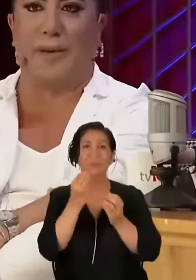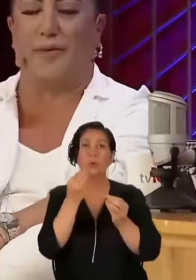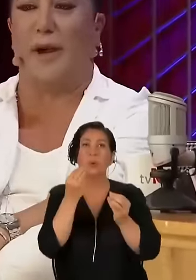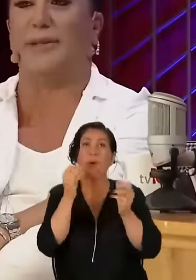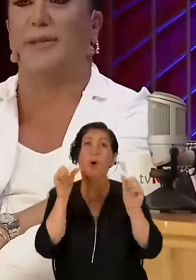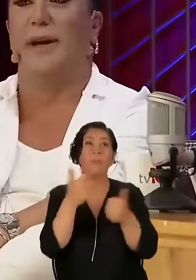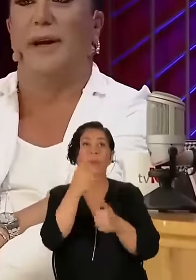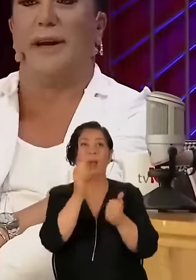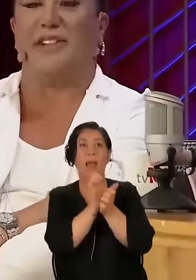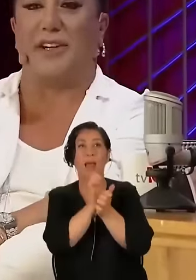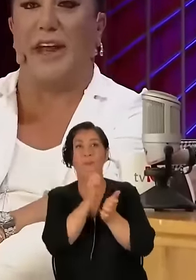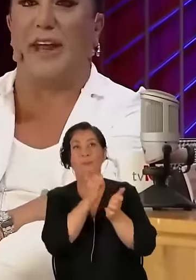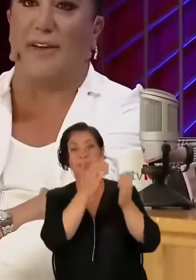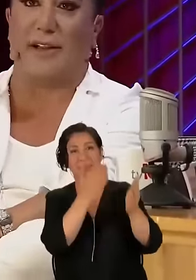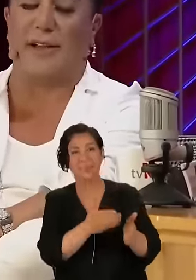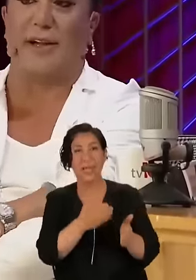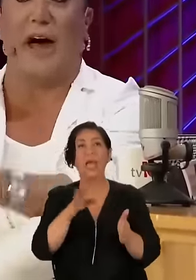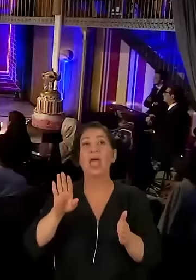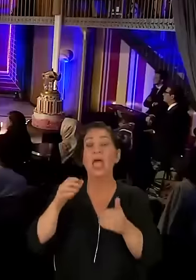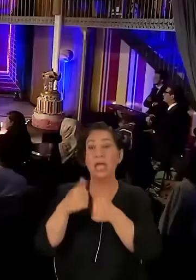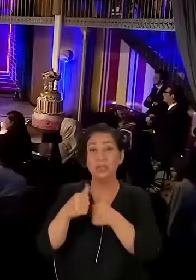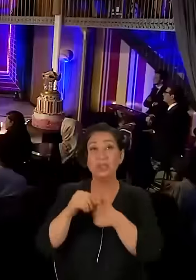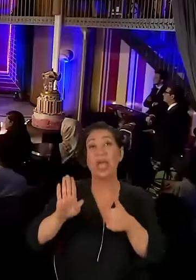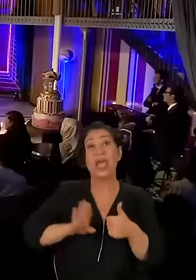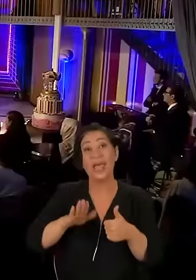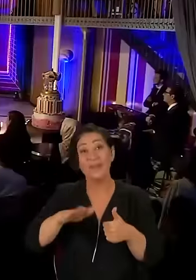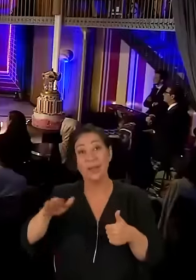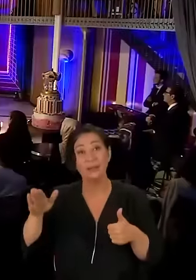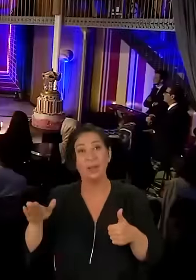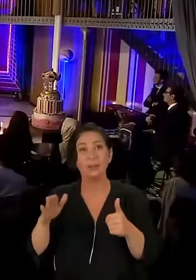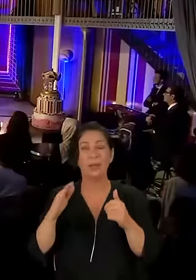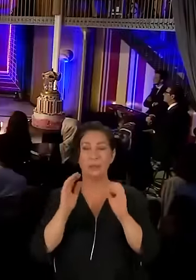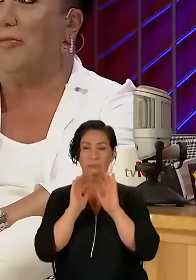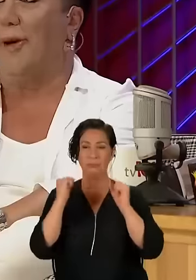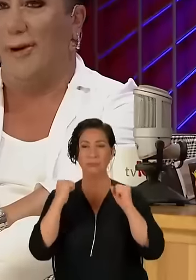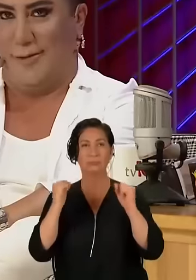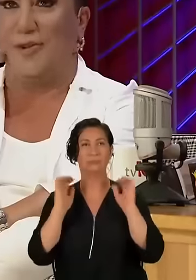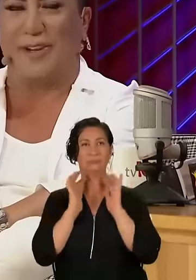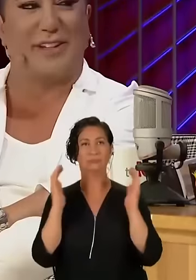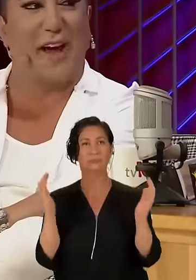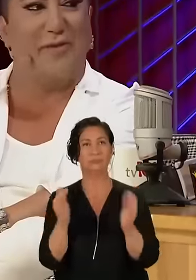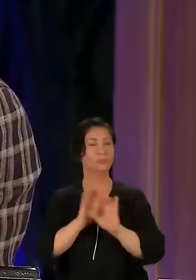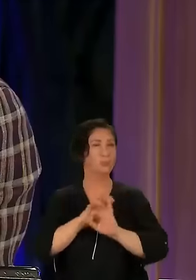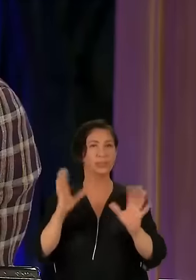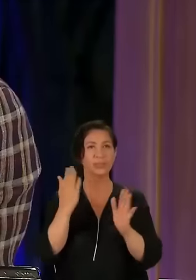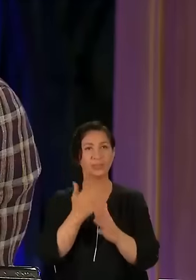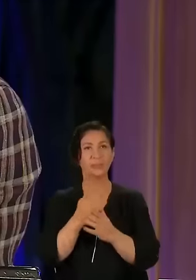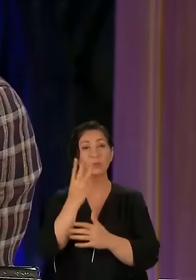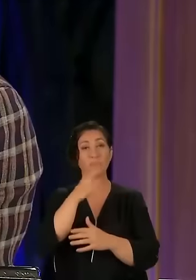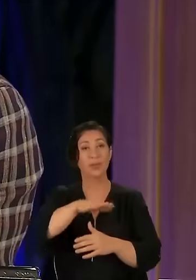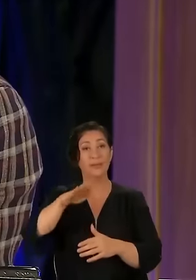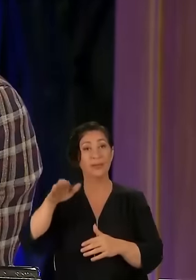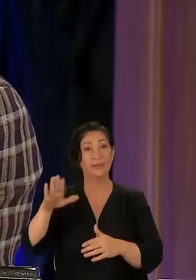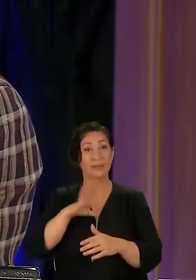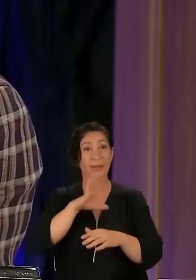aile babası Murat. Eşine, evlatlarına kale gibi duran bir Allah adam. Allah razı olsun. Muhteşem. Üç tane evladım